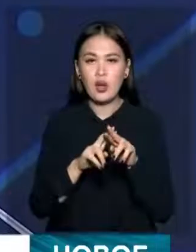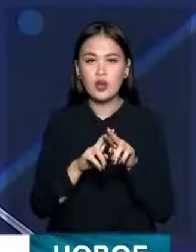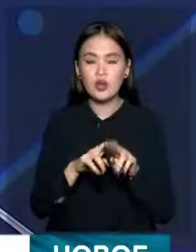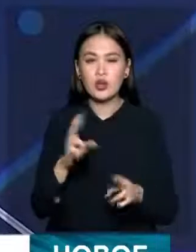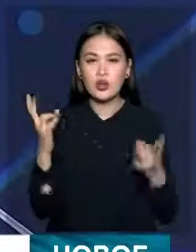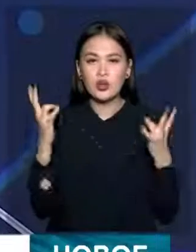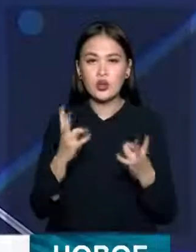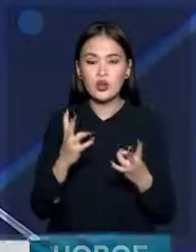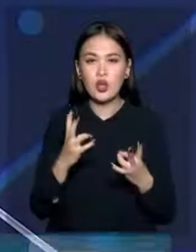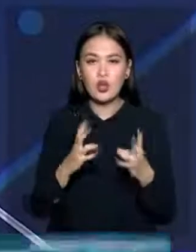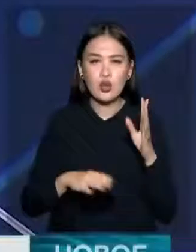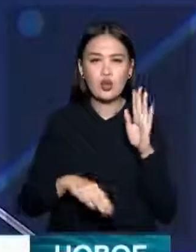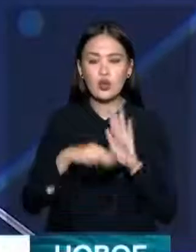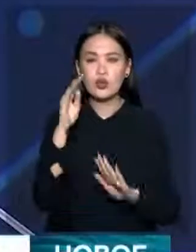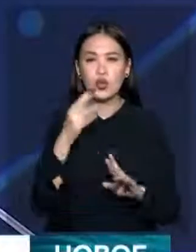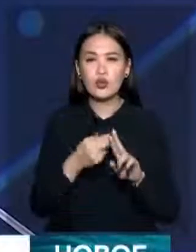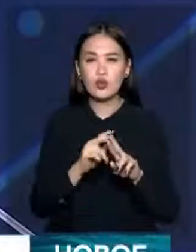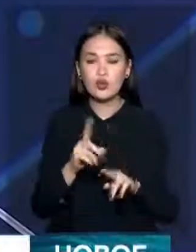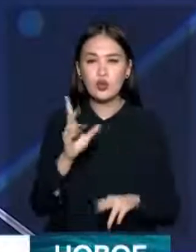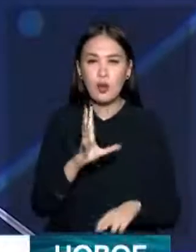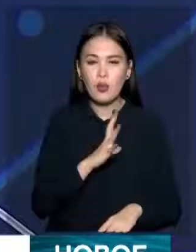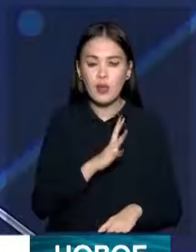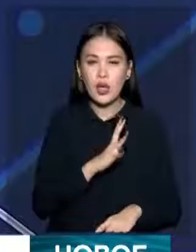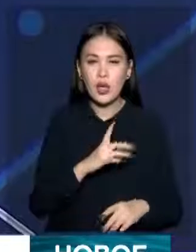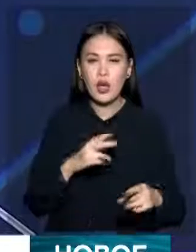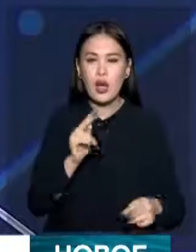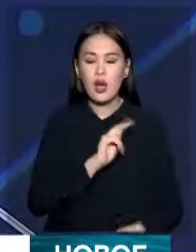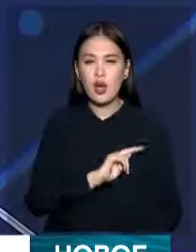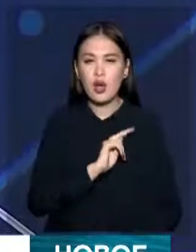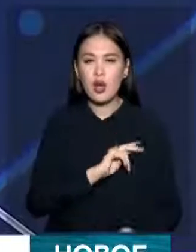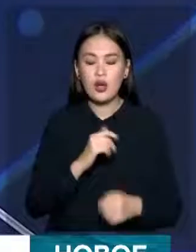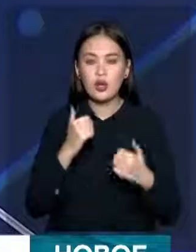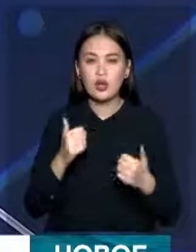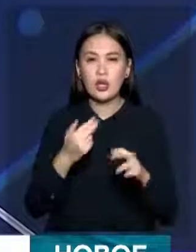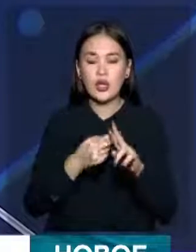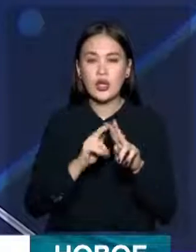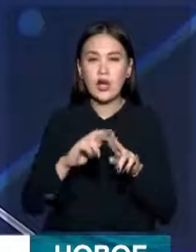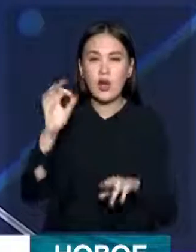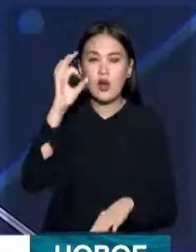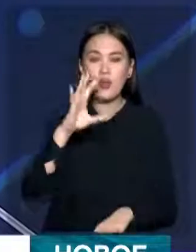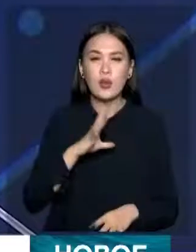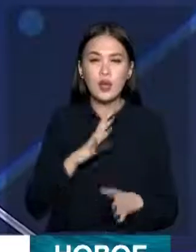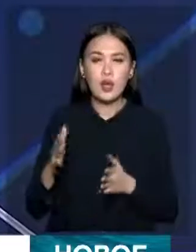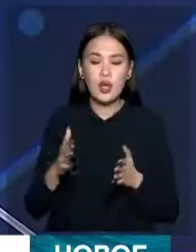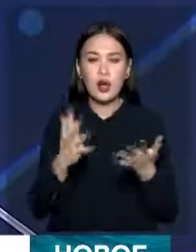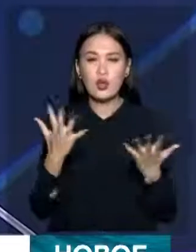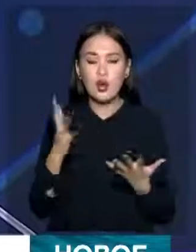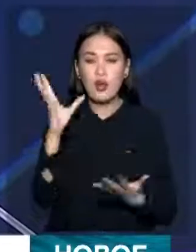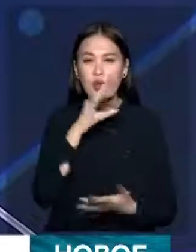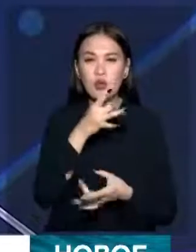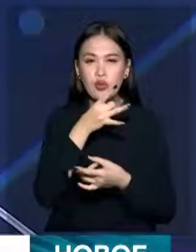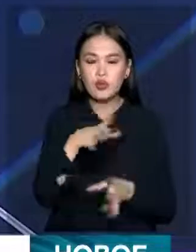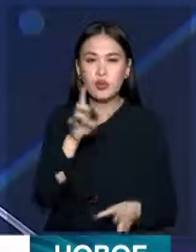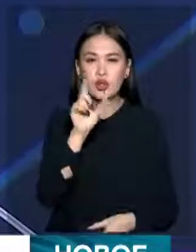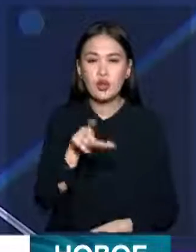был действительно энейблером, то есть он был таким основополагающим инфраструктурным компонентом, через который любой человек,